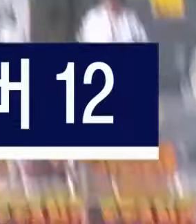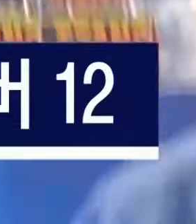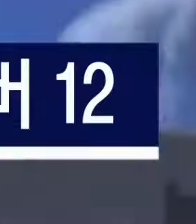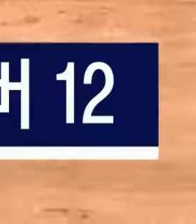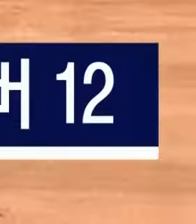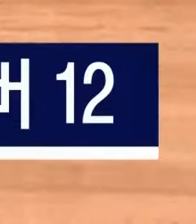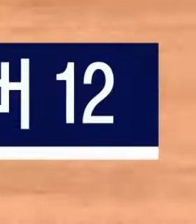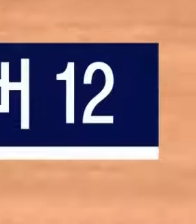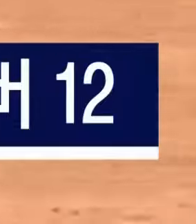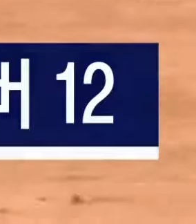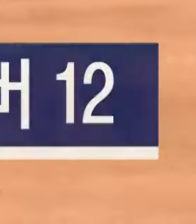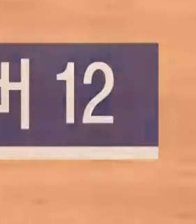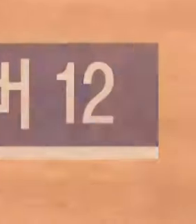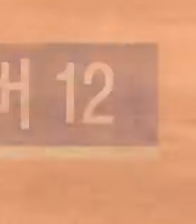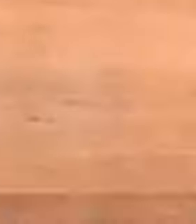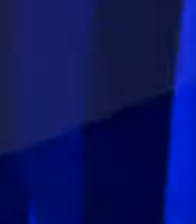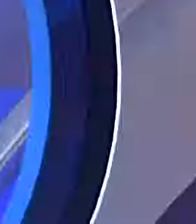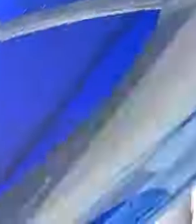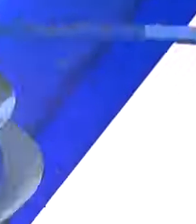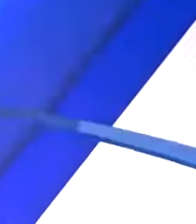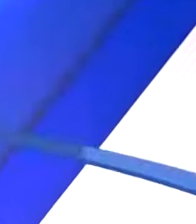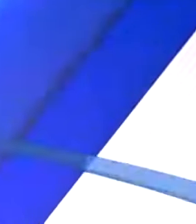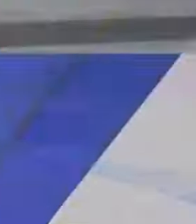넘버는 12경기로 나타났습니다.